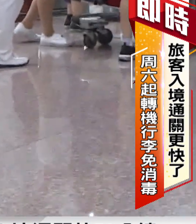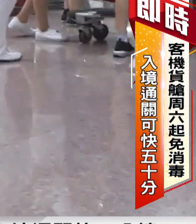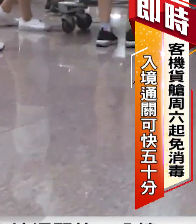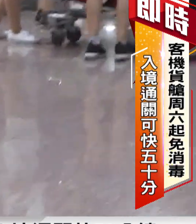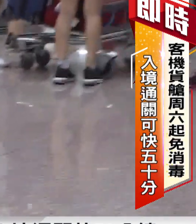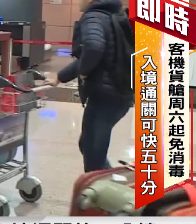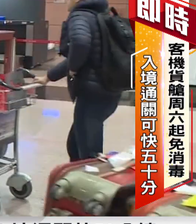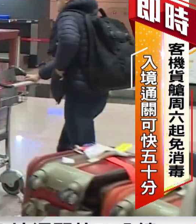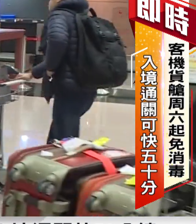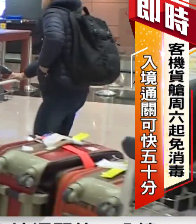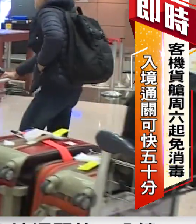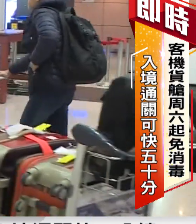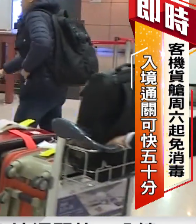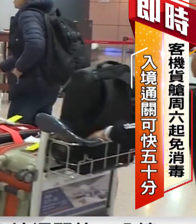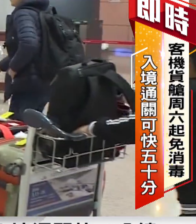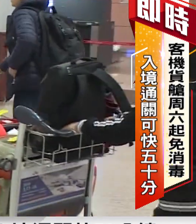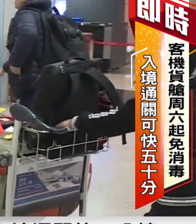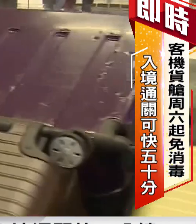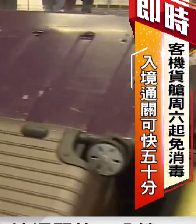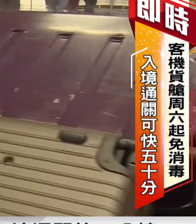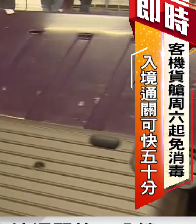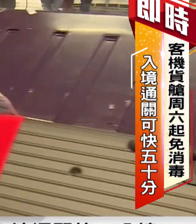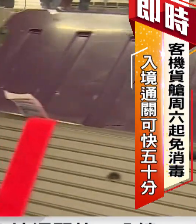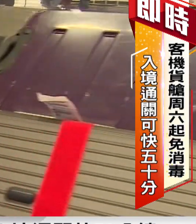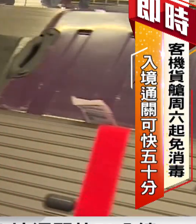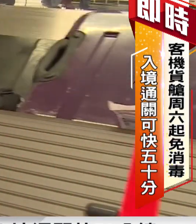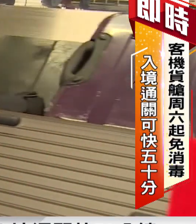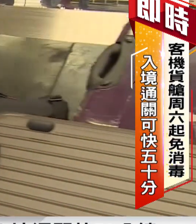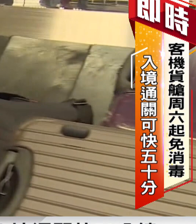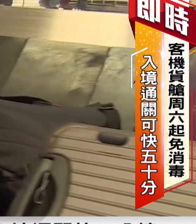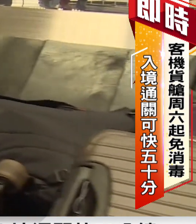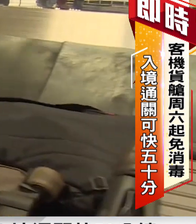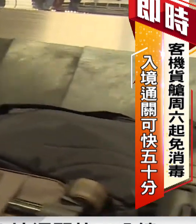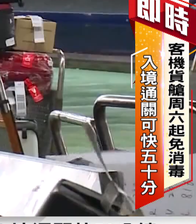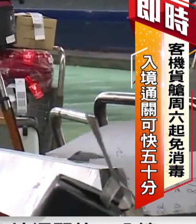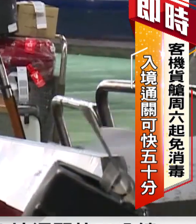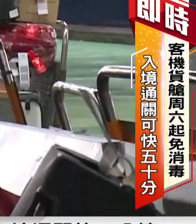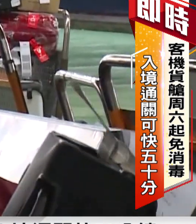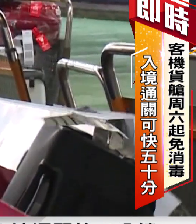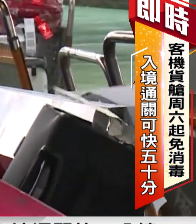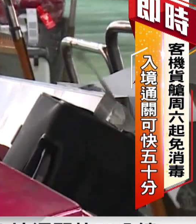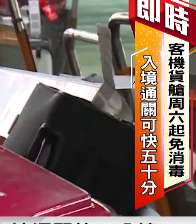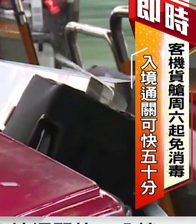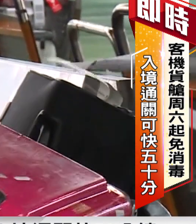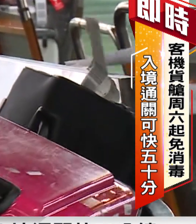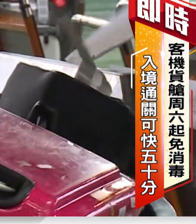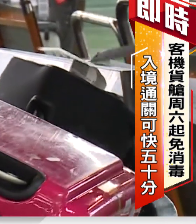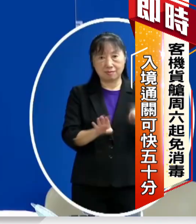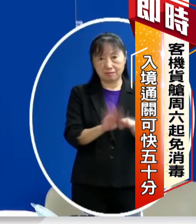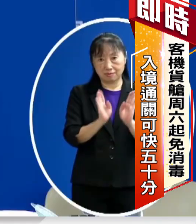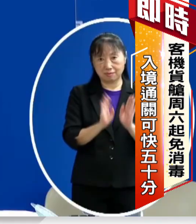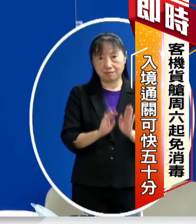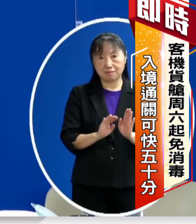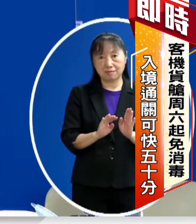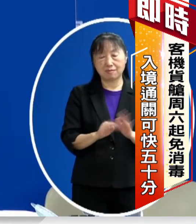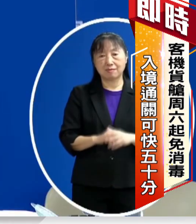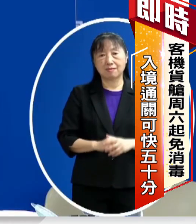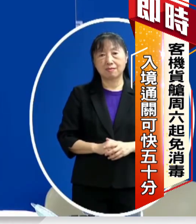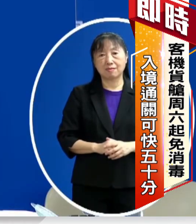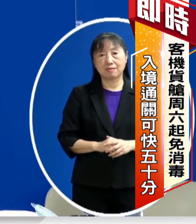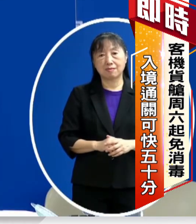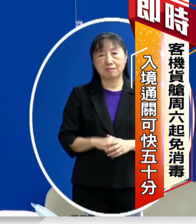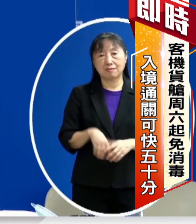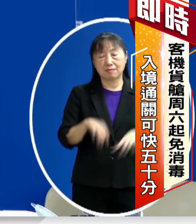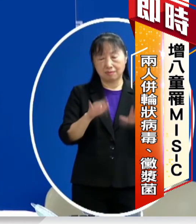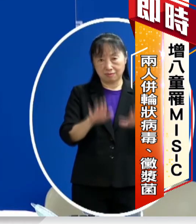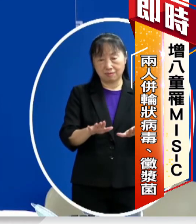疫关卡导致旅客入境时间耗时，现在有好消息了。 从7月30号临时开始，就是取